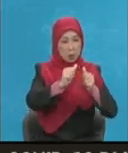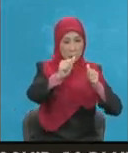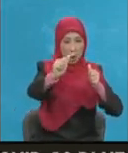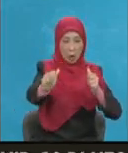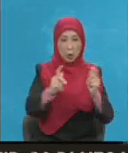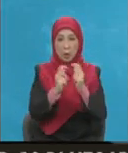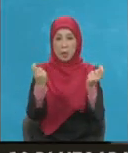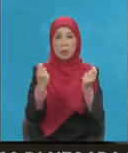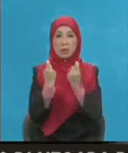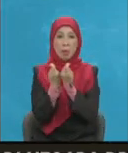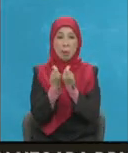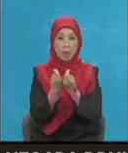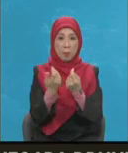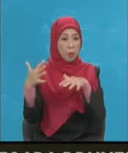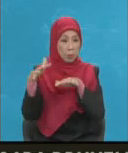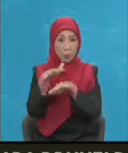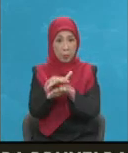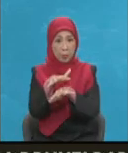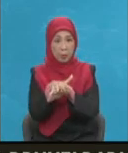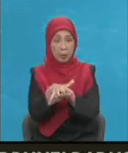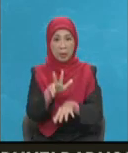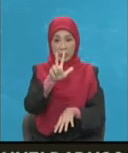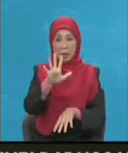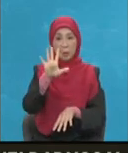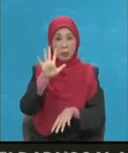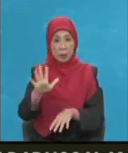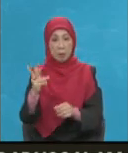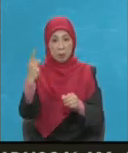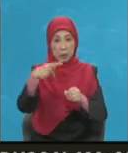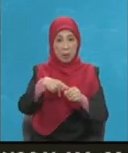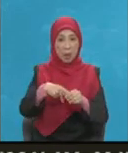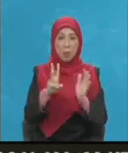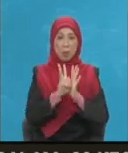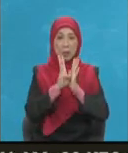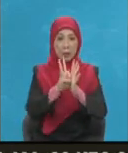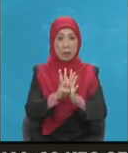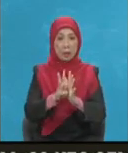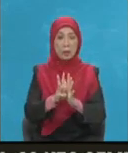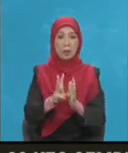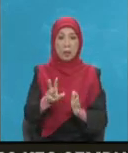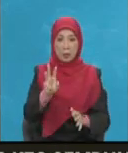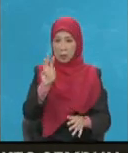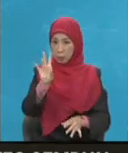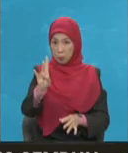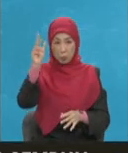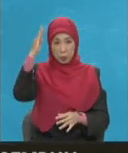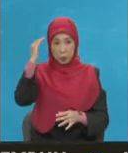tempat perhimpunan, antaranya sekumpulan 35 peserta yang mewakili 7 puak.